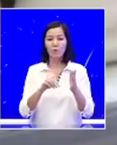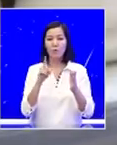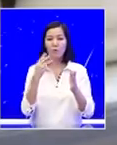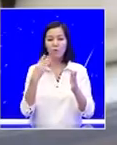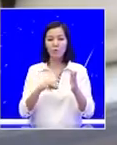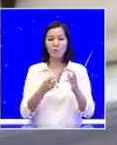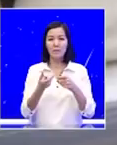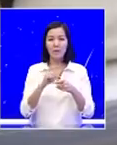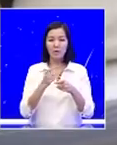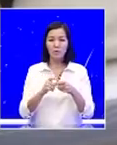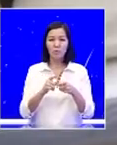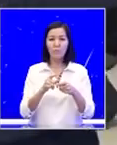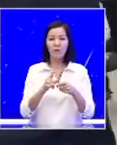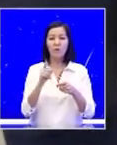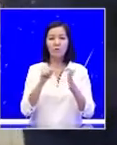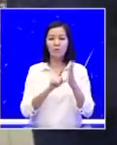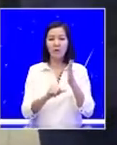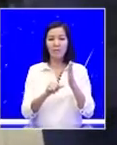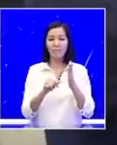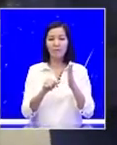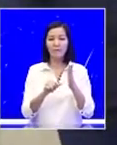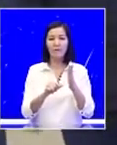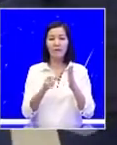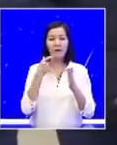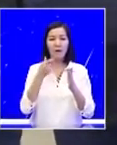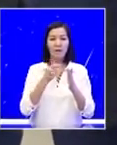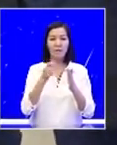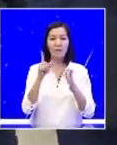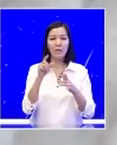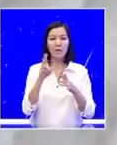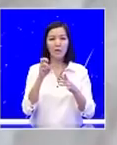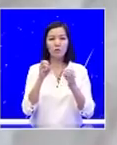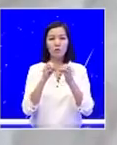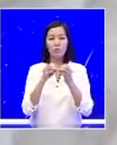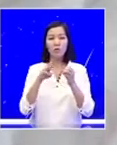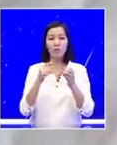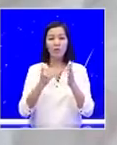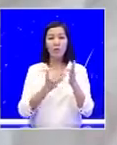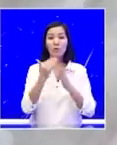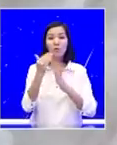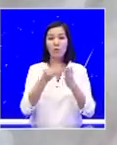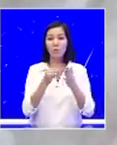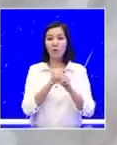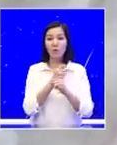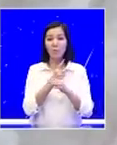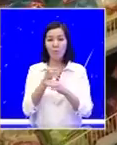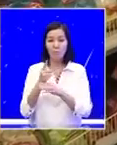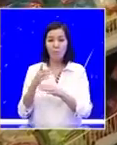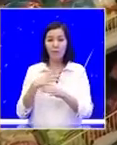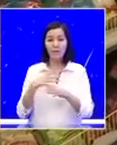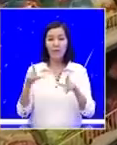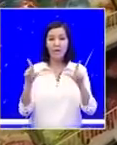картошка 160, қанат 210 теңгеден аспауы тиіс. Сәйкесінше әлеуметтік тұрақтандыру қор арқылы сатып алынған тауарлар